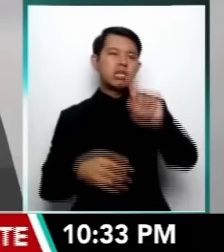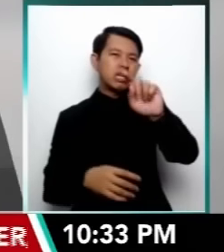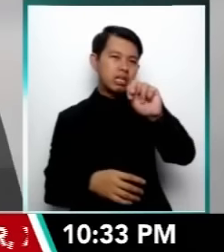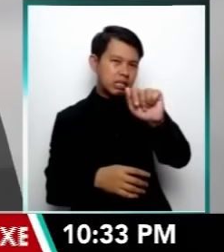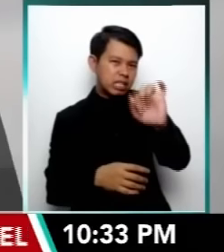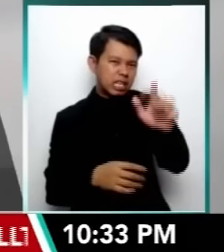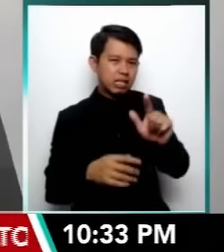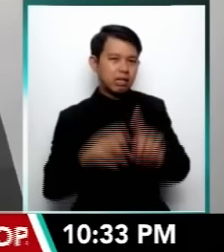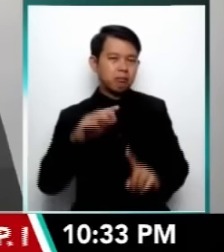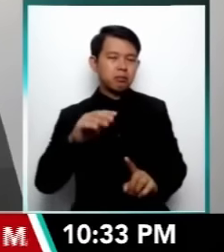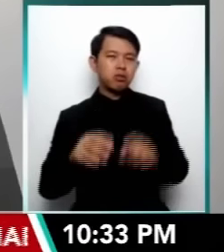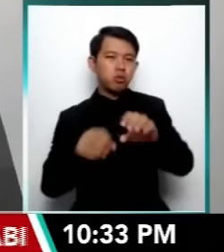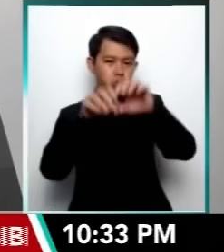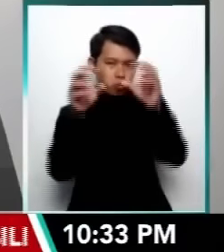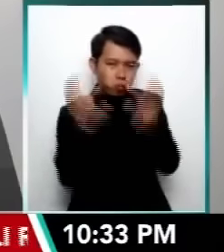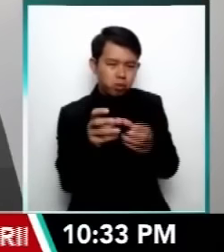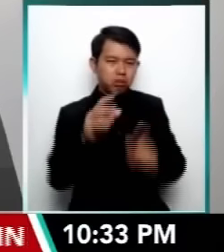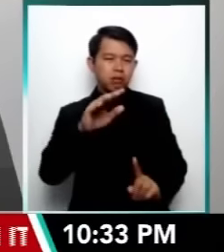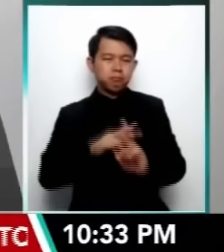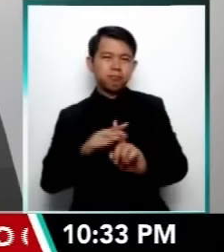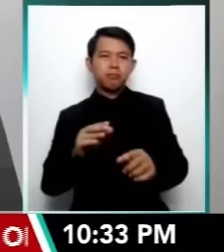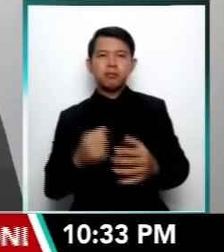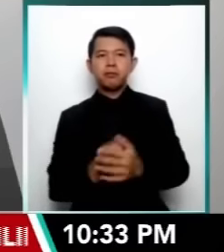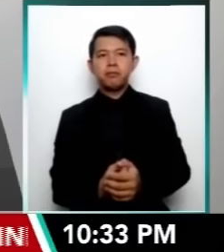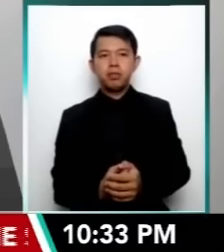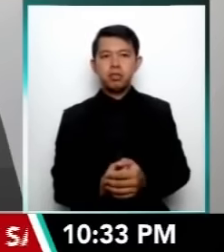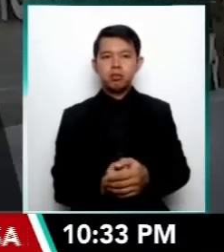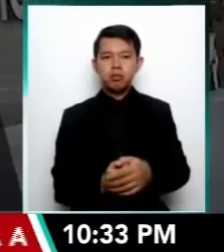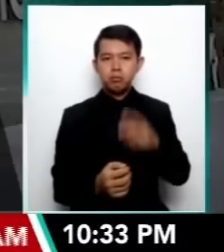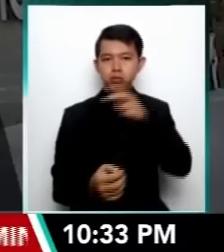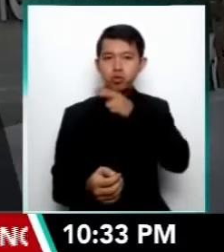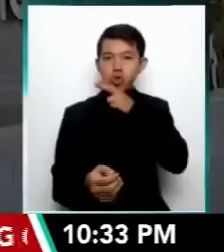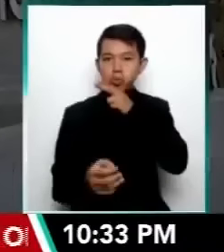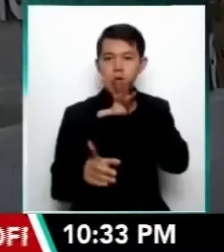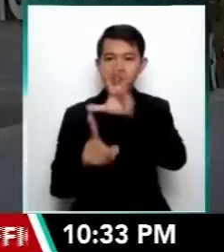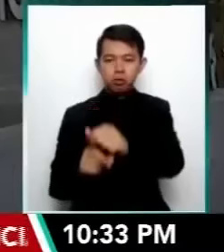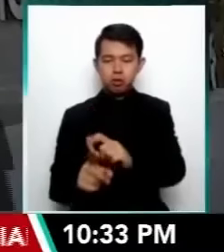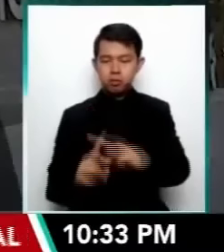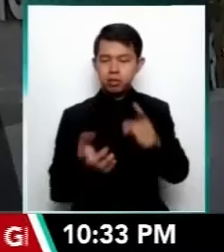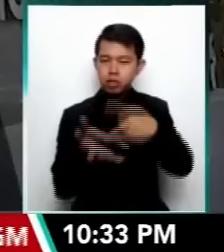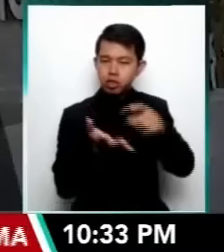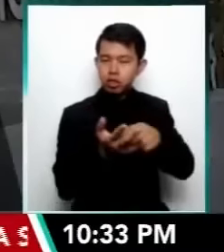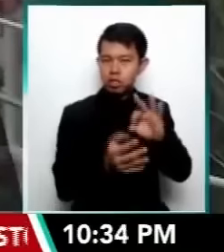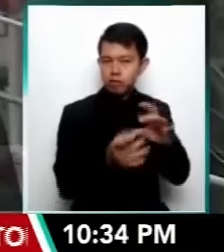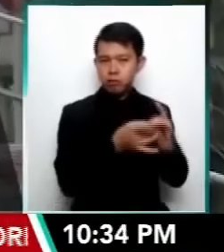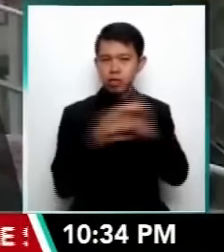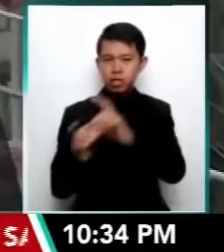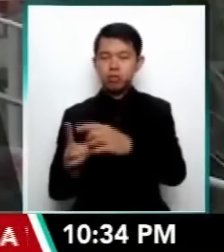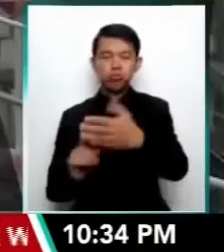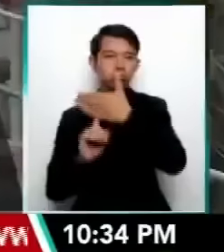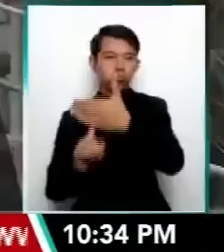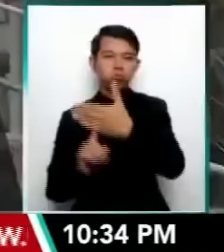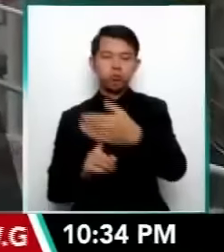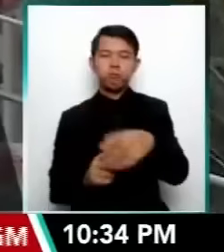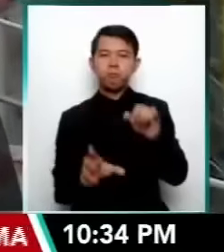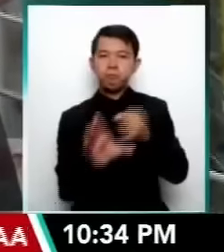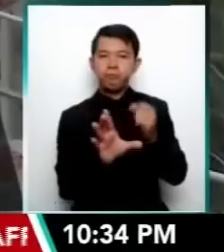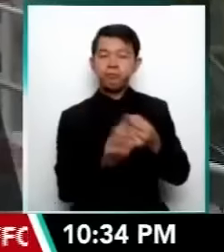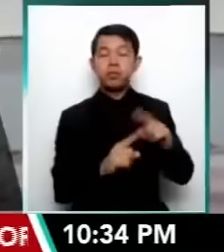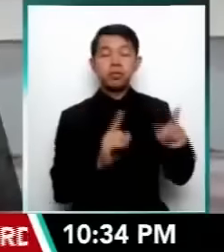dalawang suspect at inaalam kung may kinalaman sila sa tigil pasada. Sabi ng MMDA, ngayong Kapaskuhan, inaasahang tataas pa